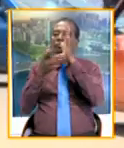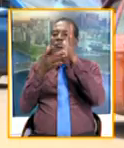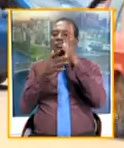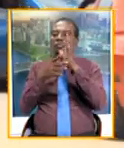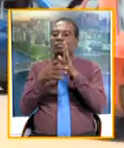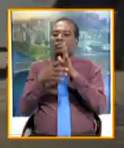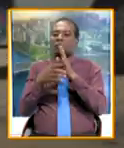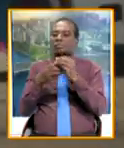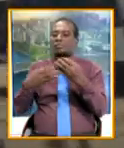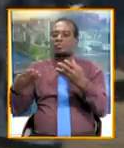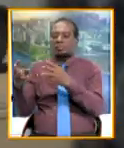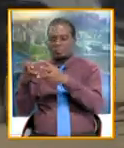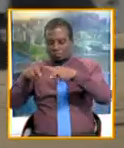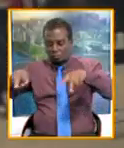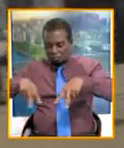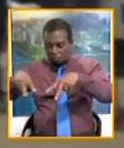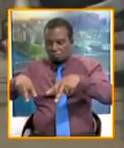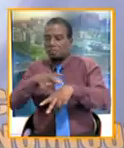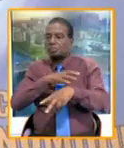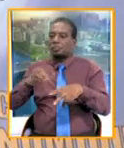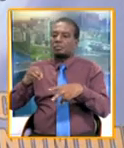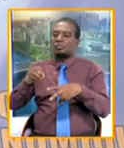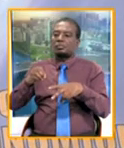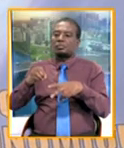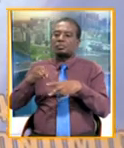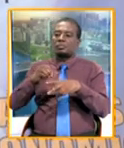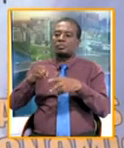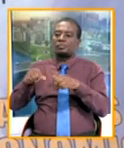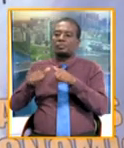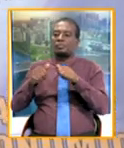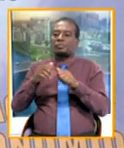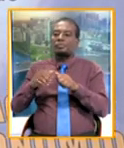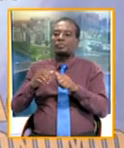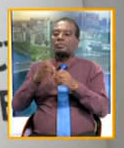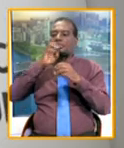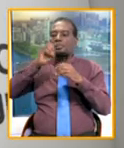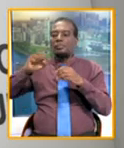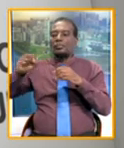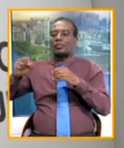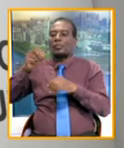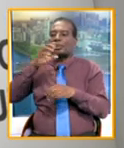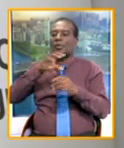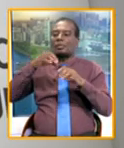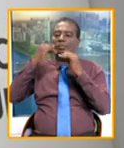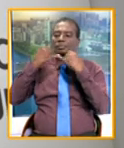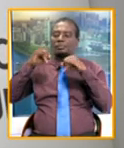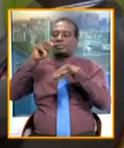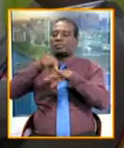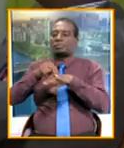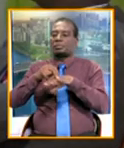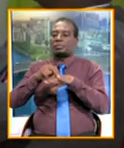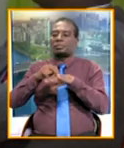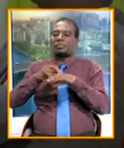et outils de recherche, la collecte et la méthode d'analyse des données, les outils de diffusion et de capitalisation de l'information,